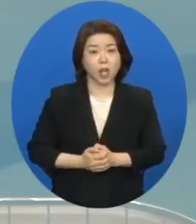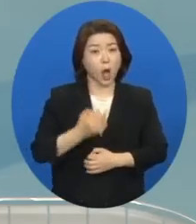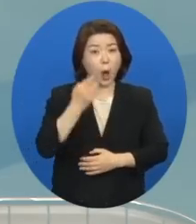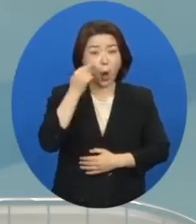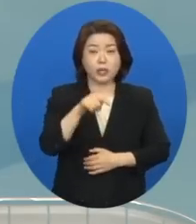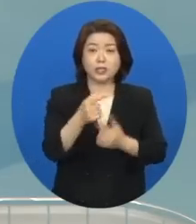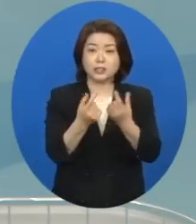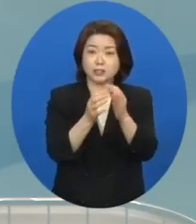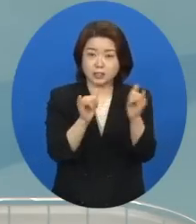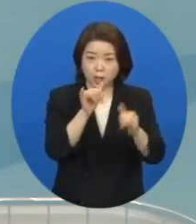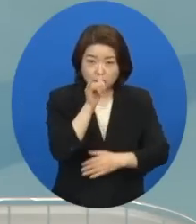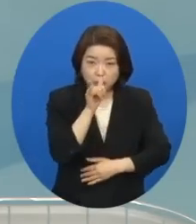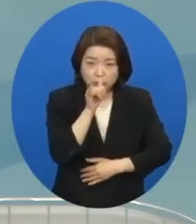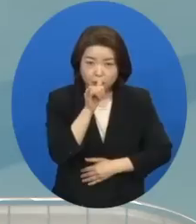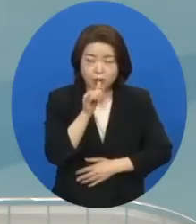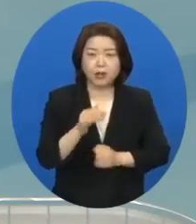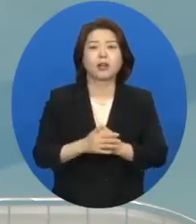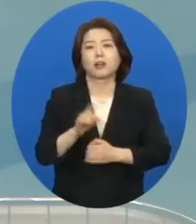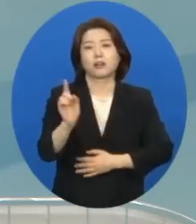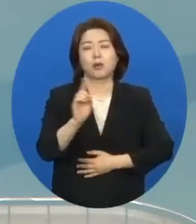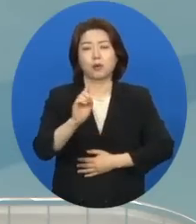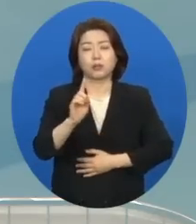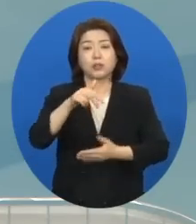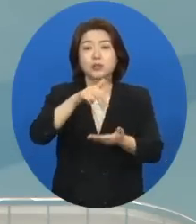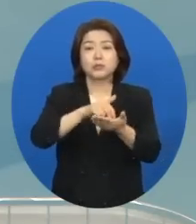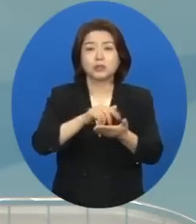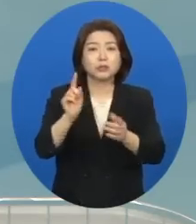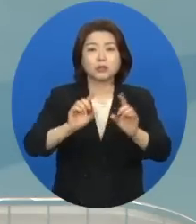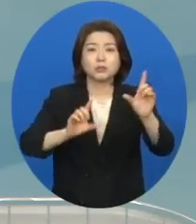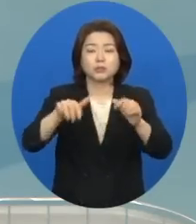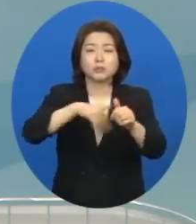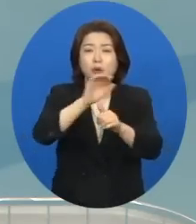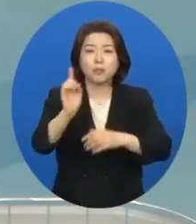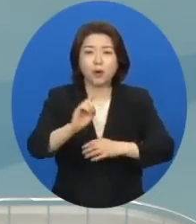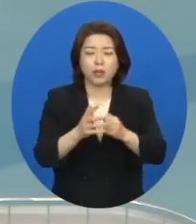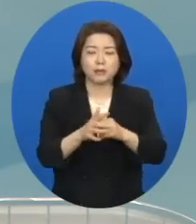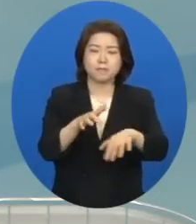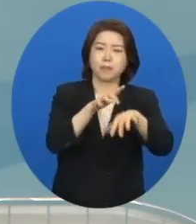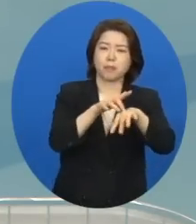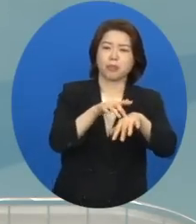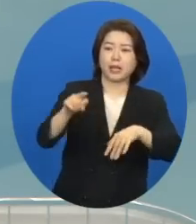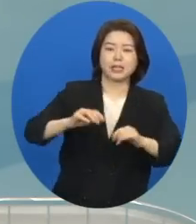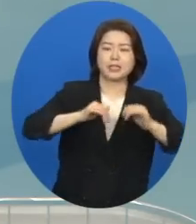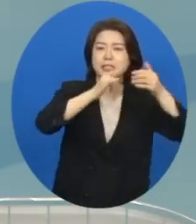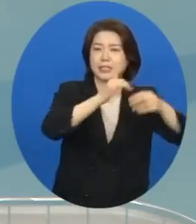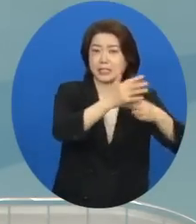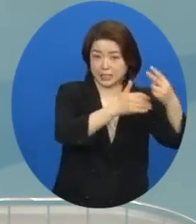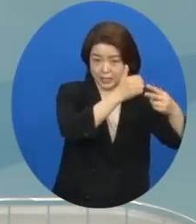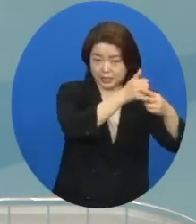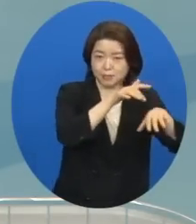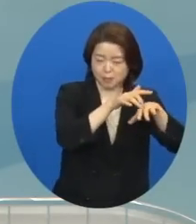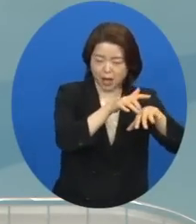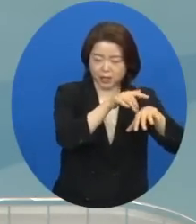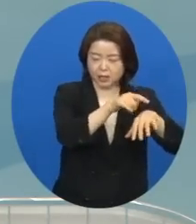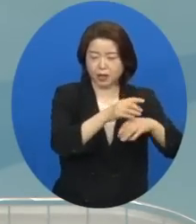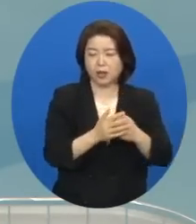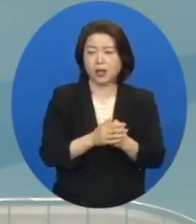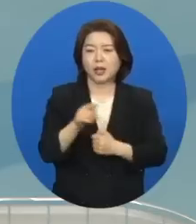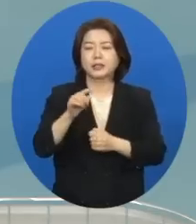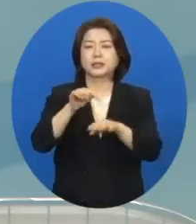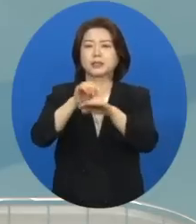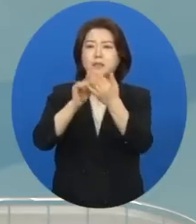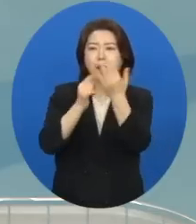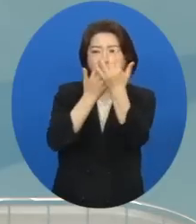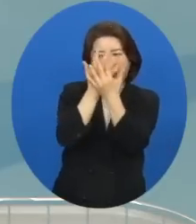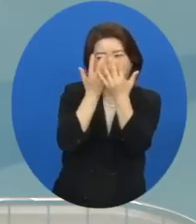분 계시면 그건 어떤 상태죠? 마귀가 이 세상의 신이 그 마음을 혼미하게